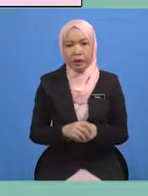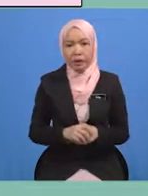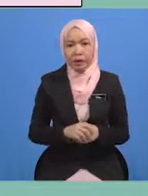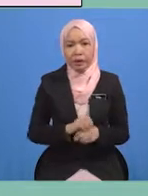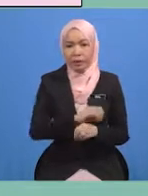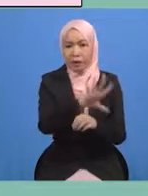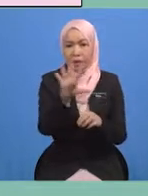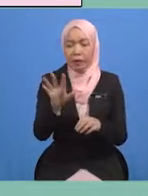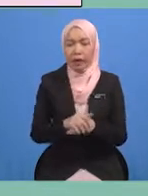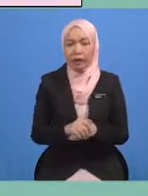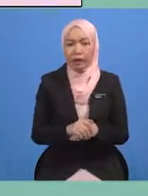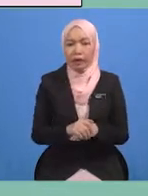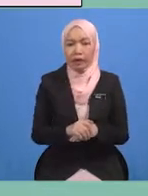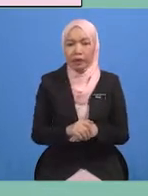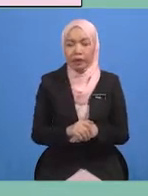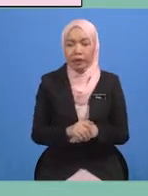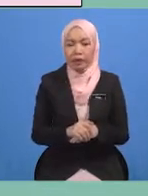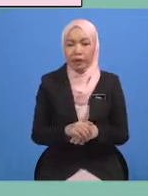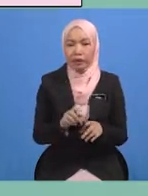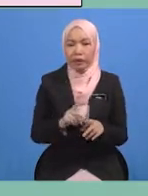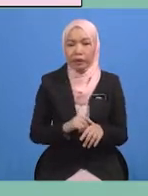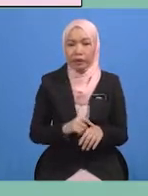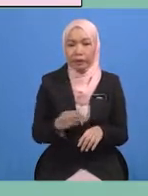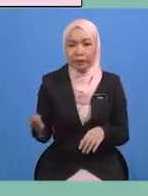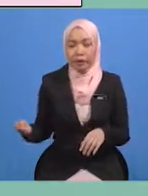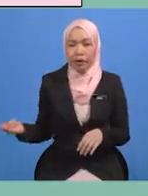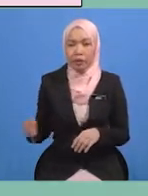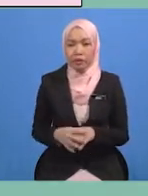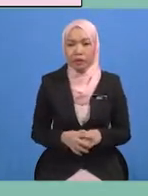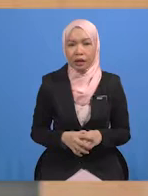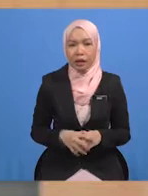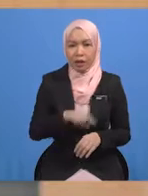objek yang menghalang gelombang radio.